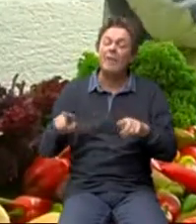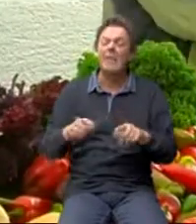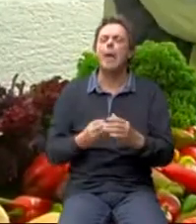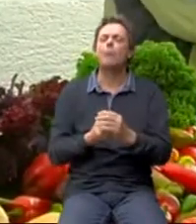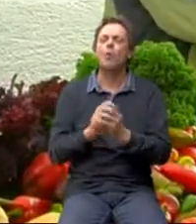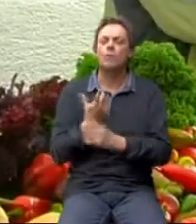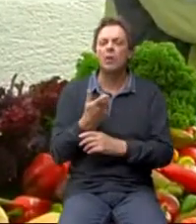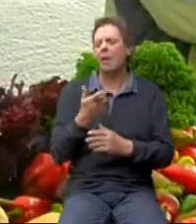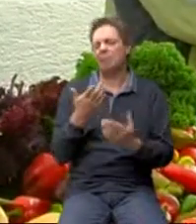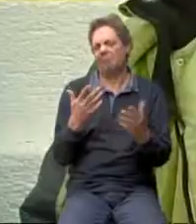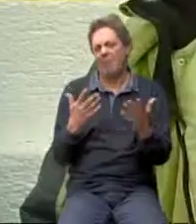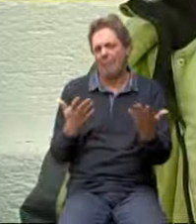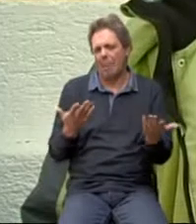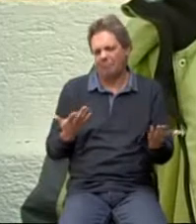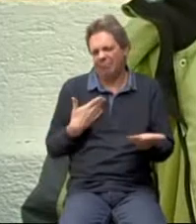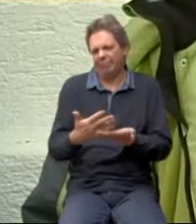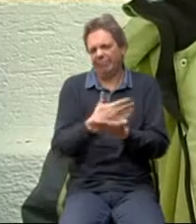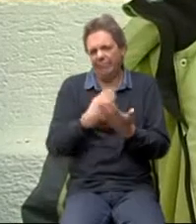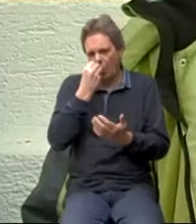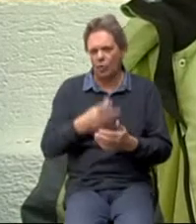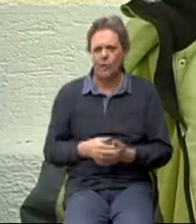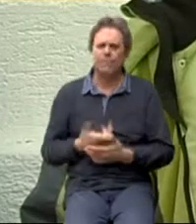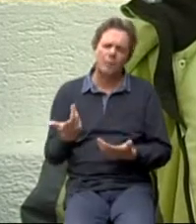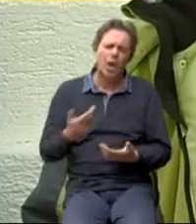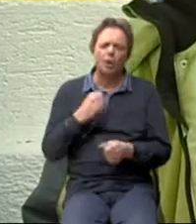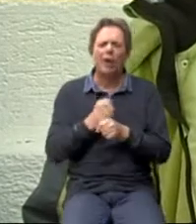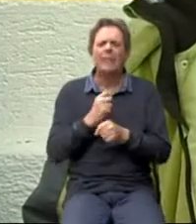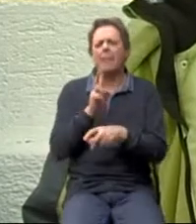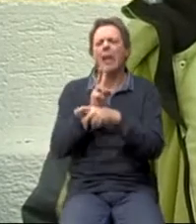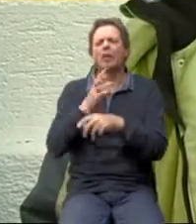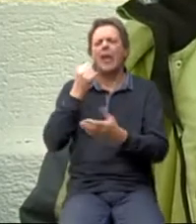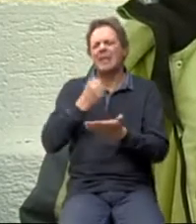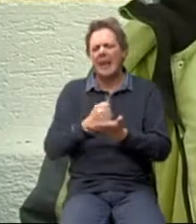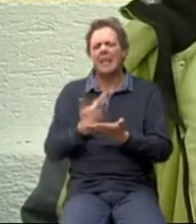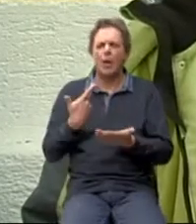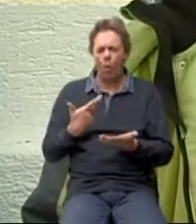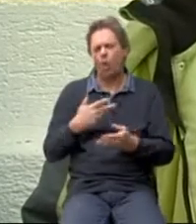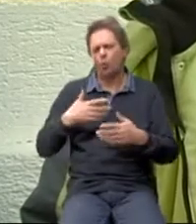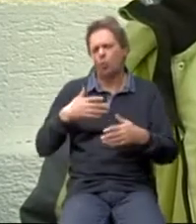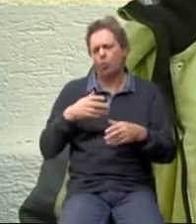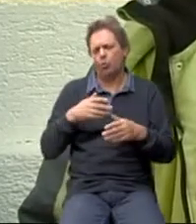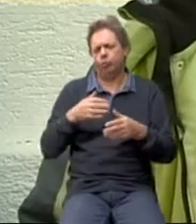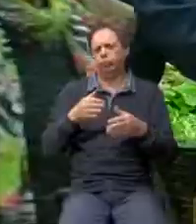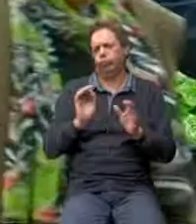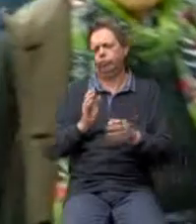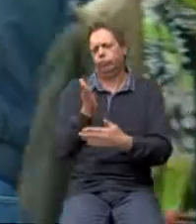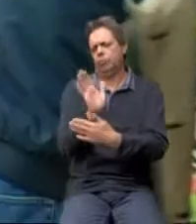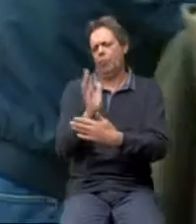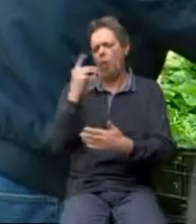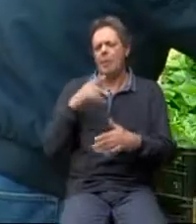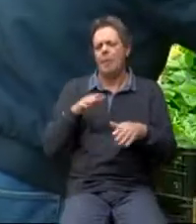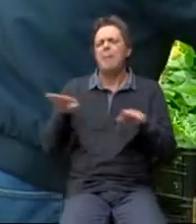njega, nažalost, nema. To rade znači nadzorne stanice koje su ovlaštene od mjerodavnog ministarstva, znači